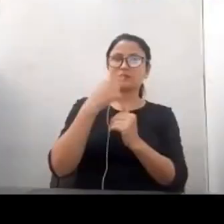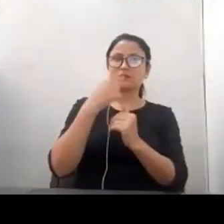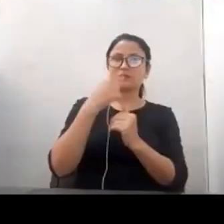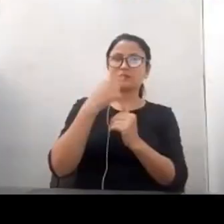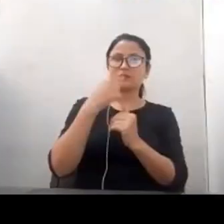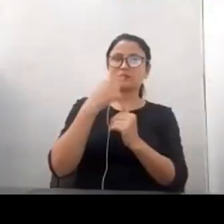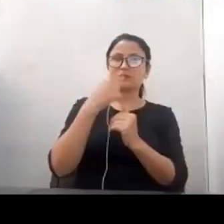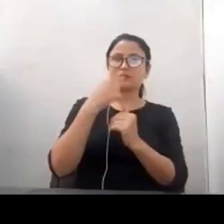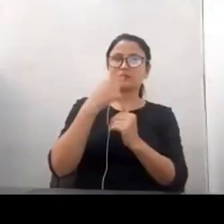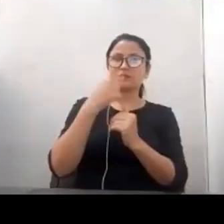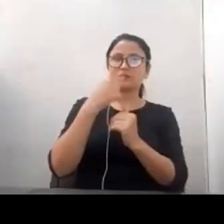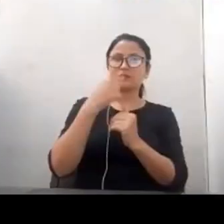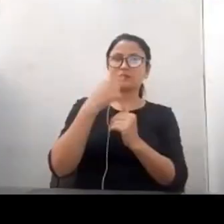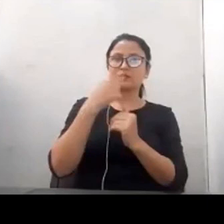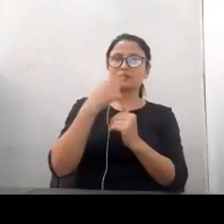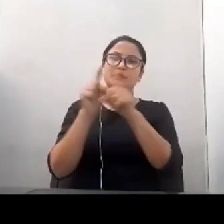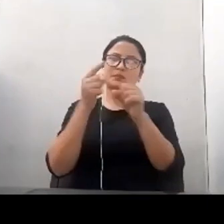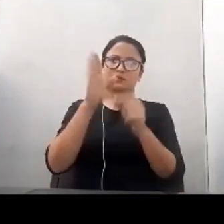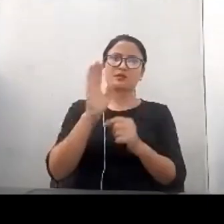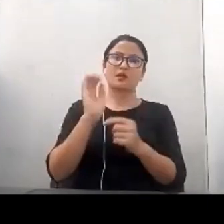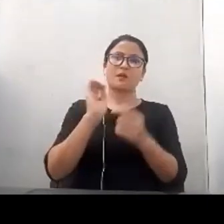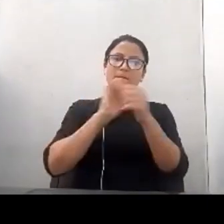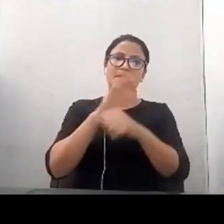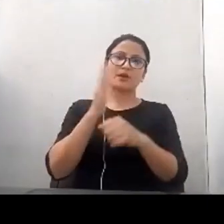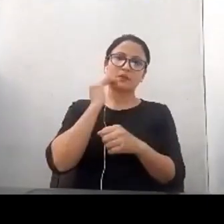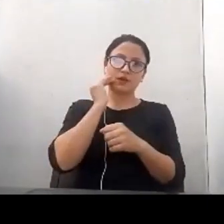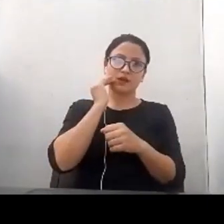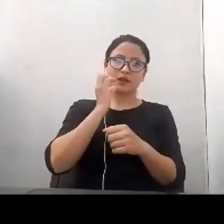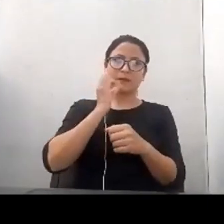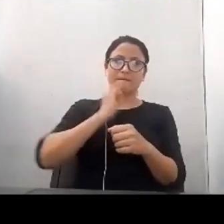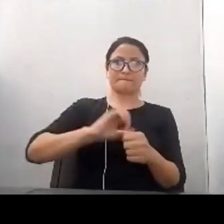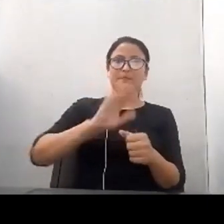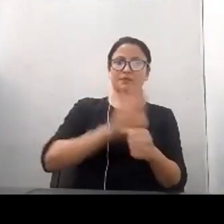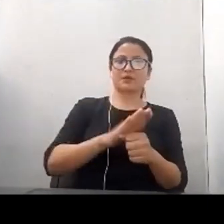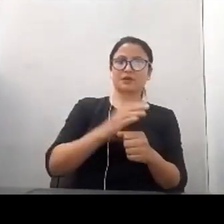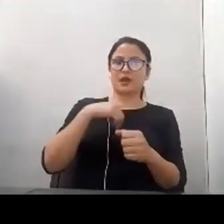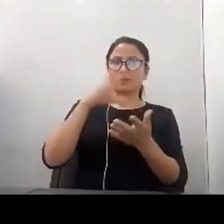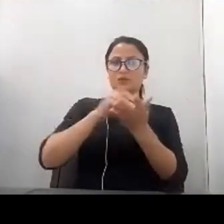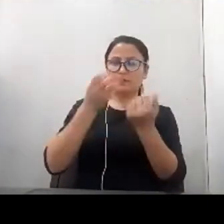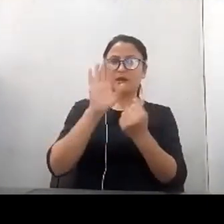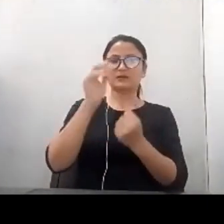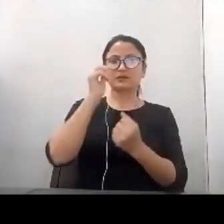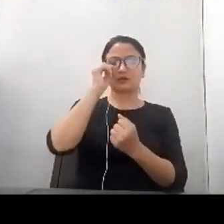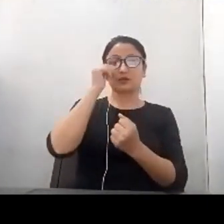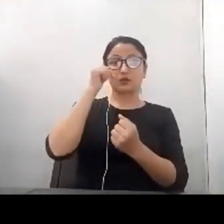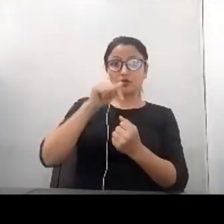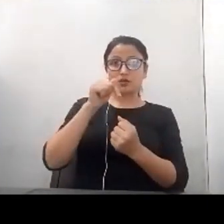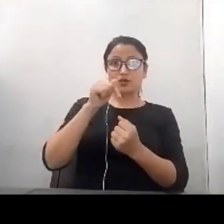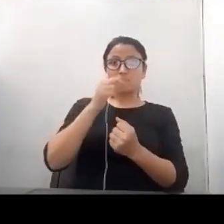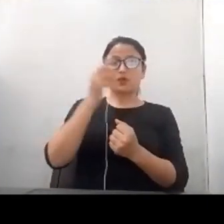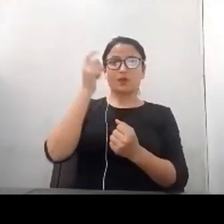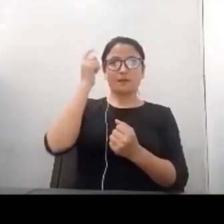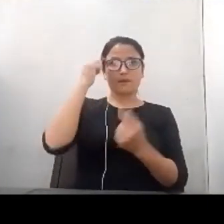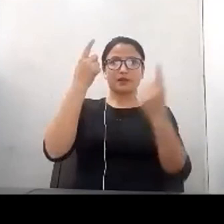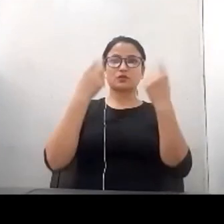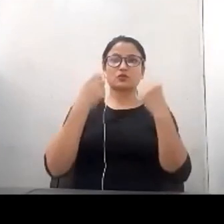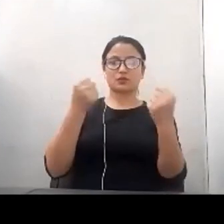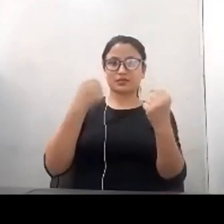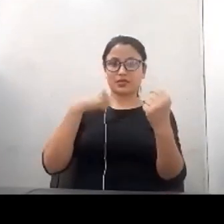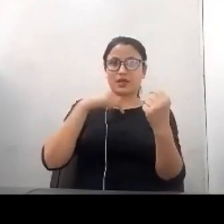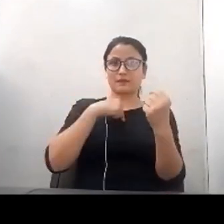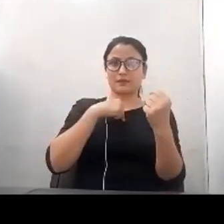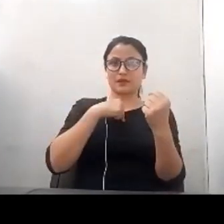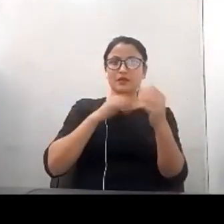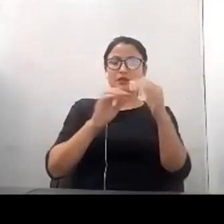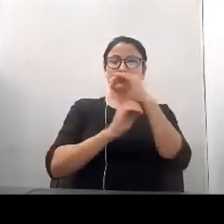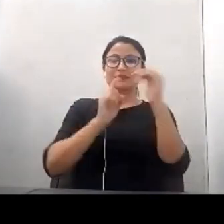जानुभएको छ भने बढी चाहिँ महिला नै पीडित भएको चाहिँ हामीले तथ्याङ्क पाएका छौँ। अब यो मानसिक स्वास्थ्यलाई हामीले त समितिले निर्देशन पनि दिएको